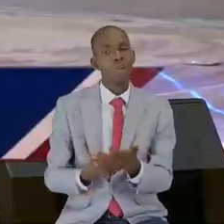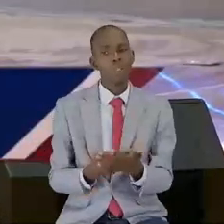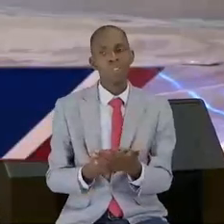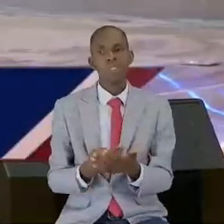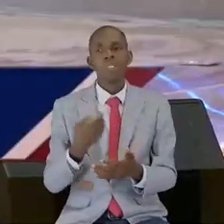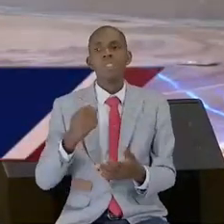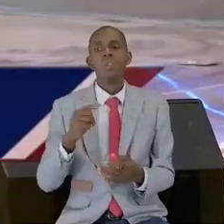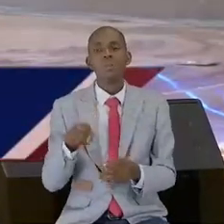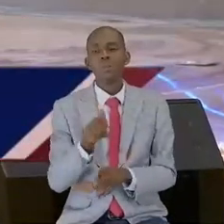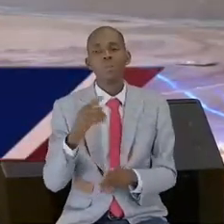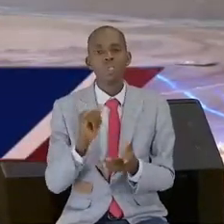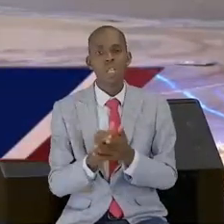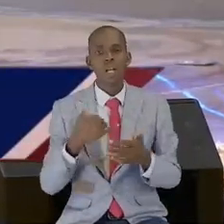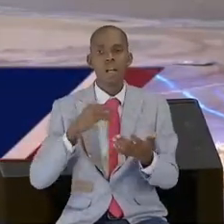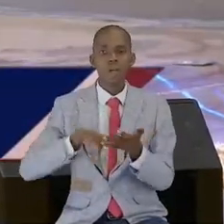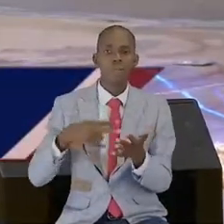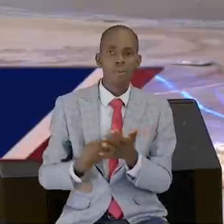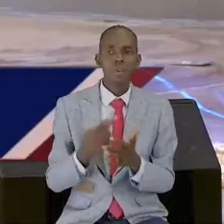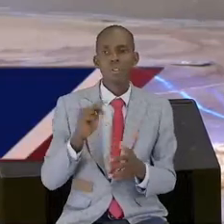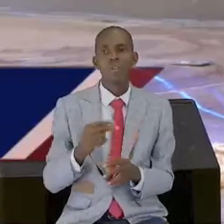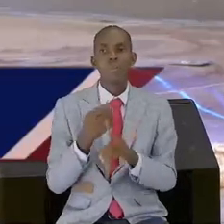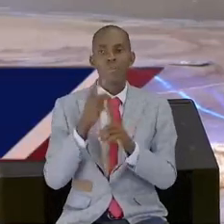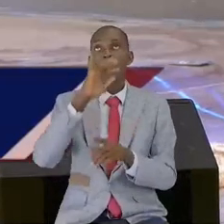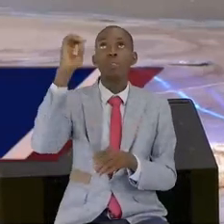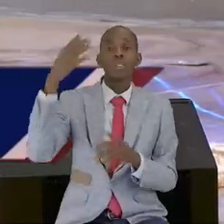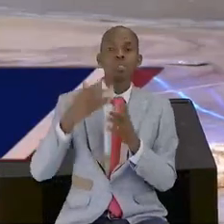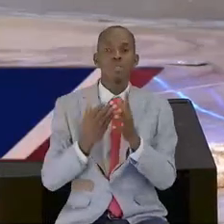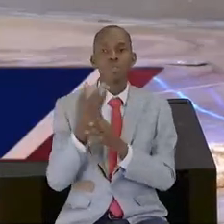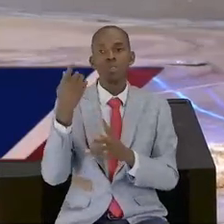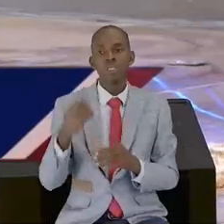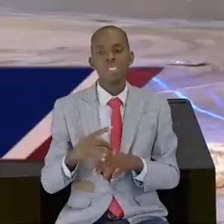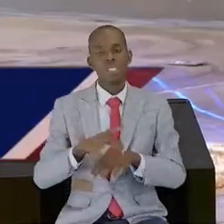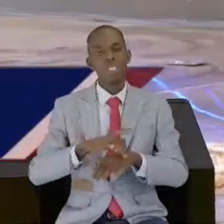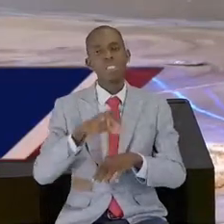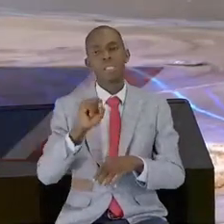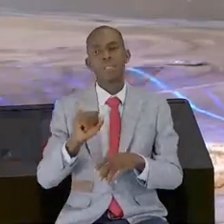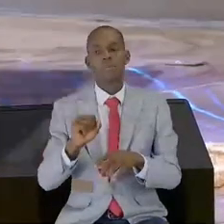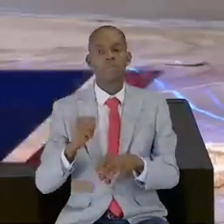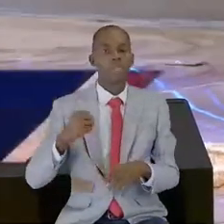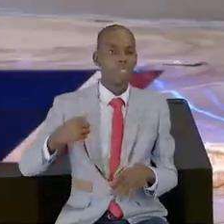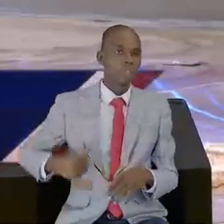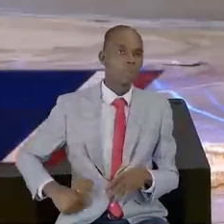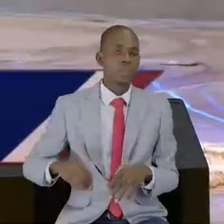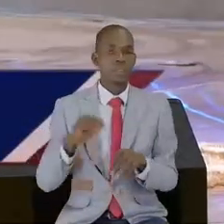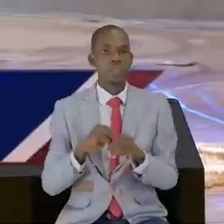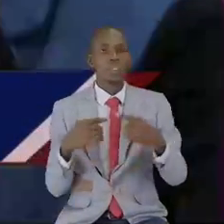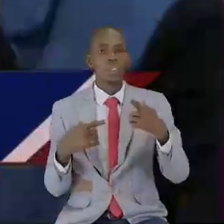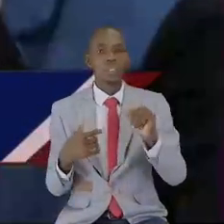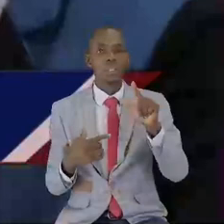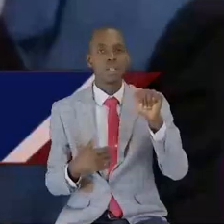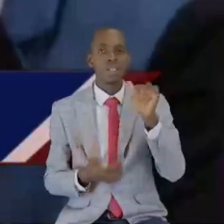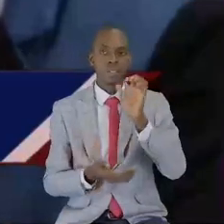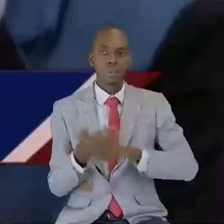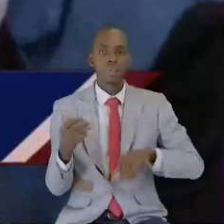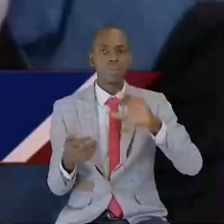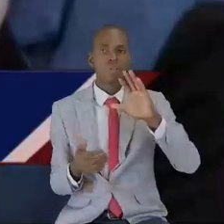la déchéance de la grâce par la circoncision des païens. Galates, au chapitre